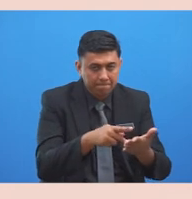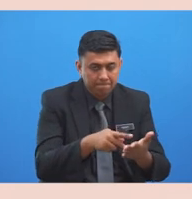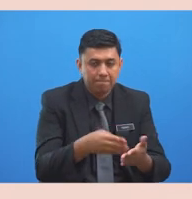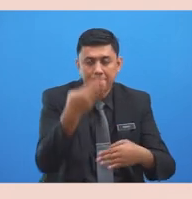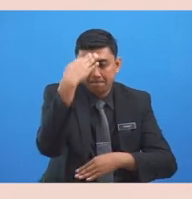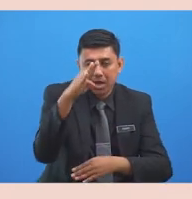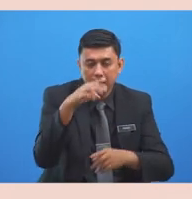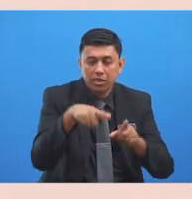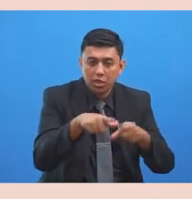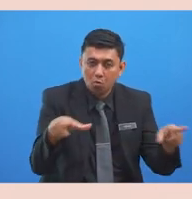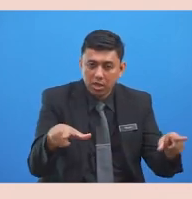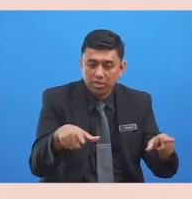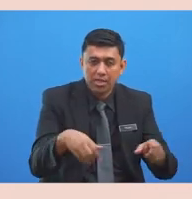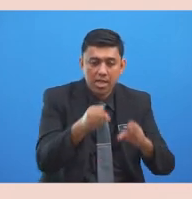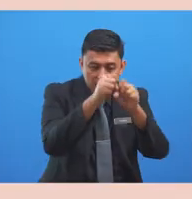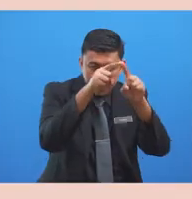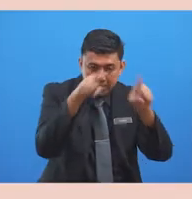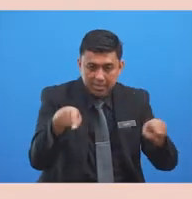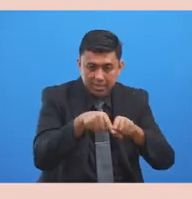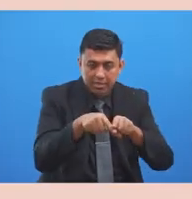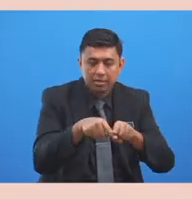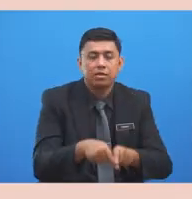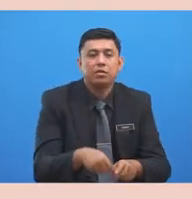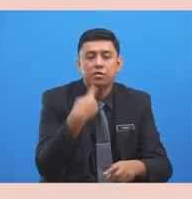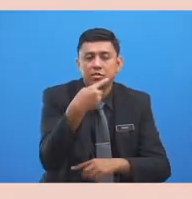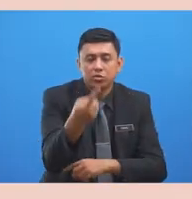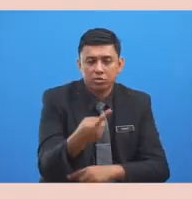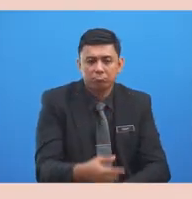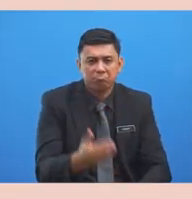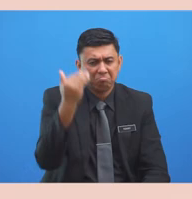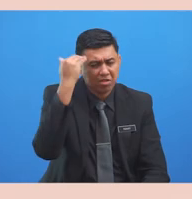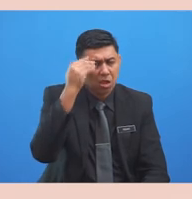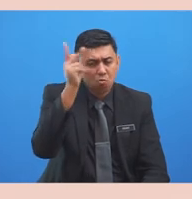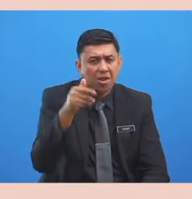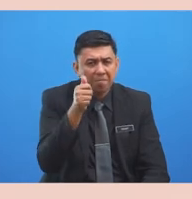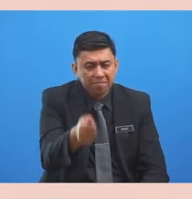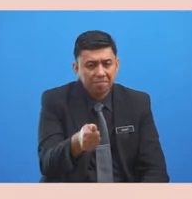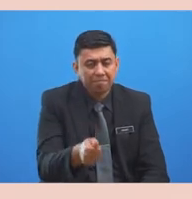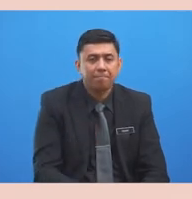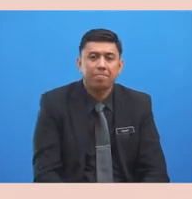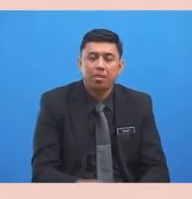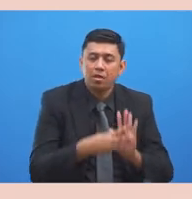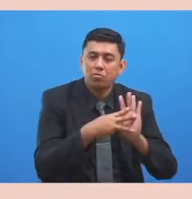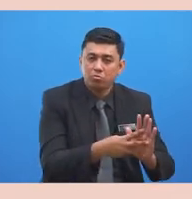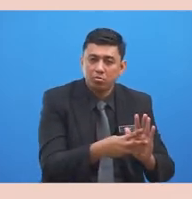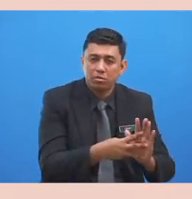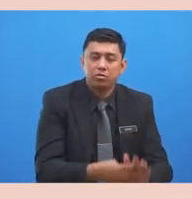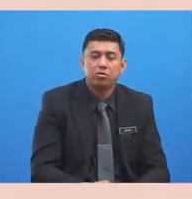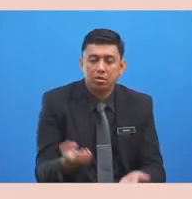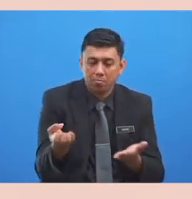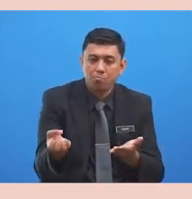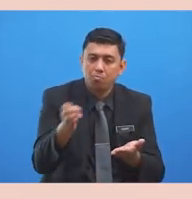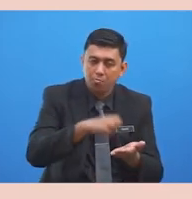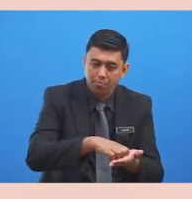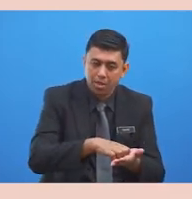bagi luas segitiga tersebut. Murid-murid, tahukah anda perwakilan